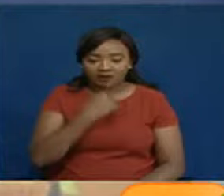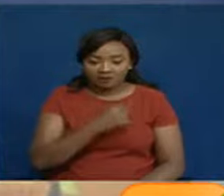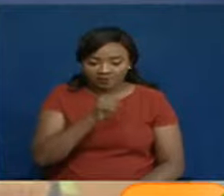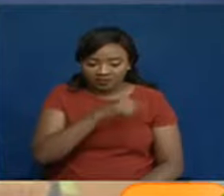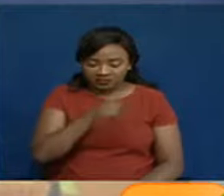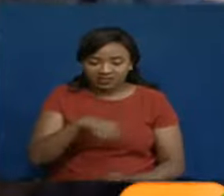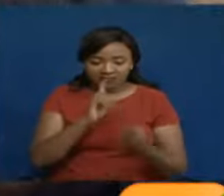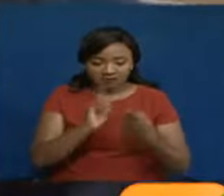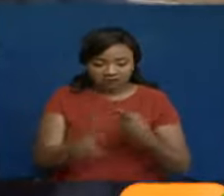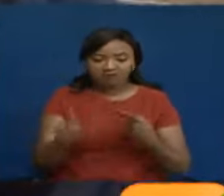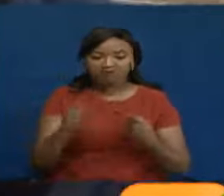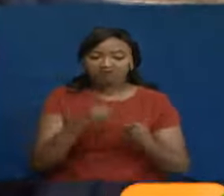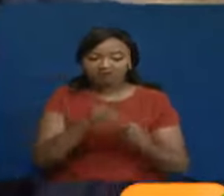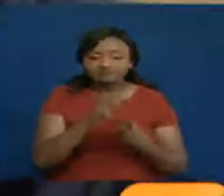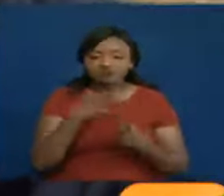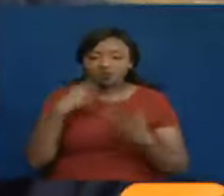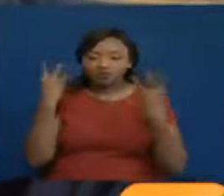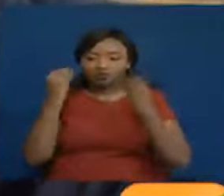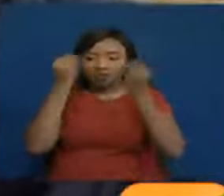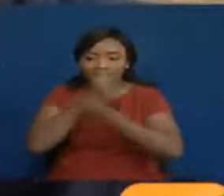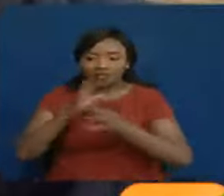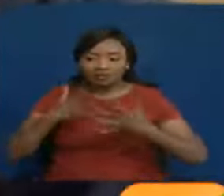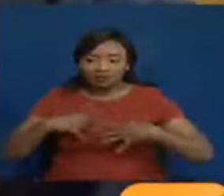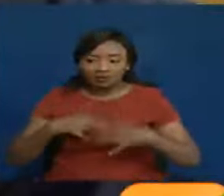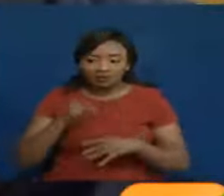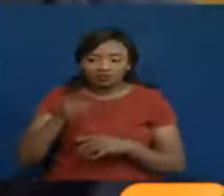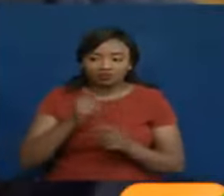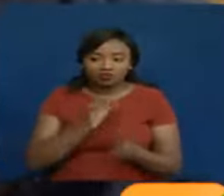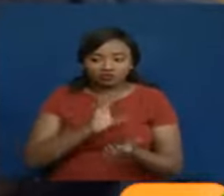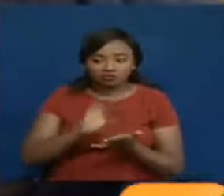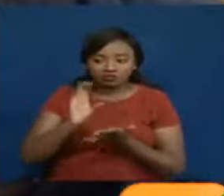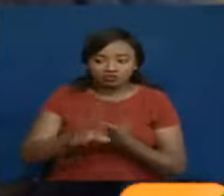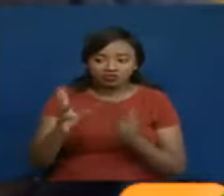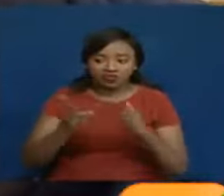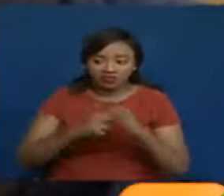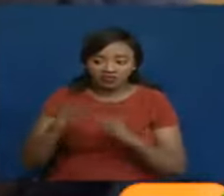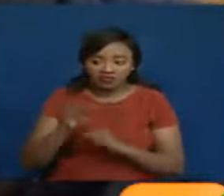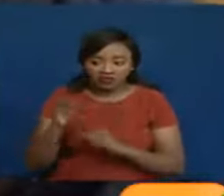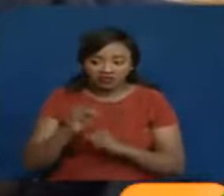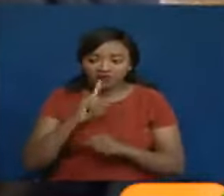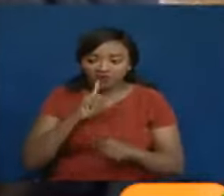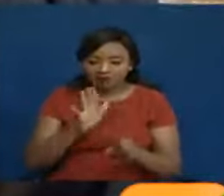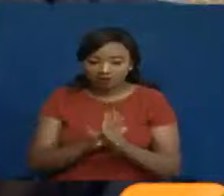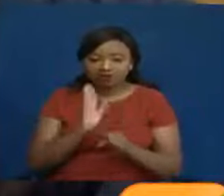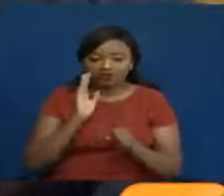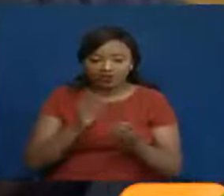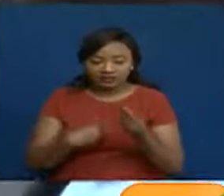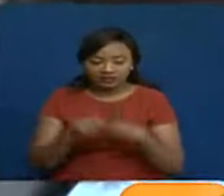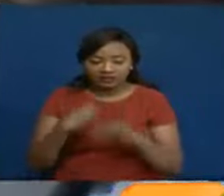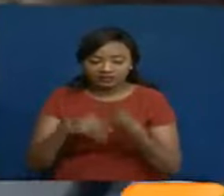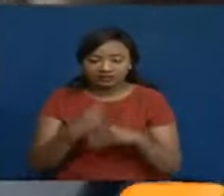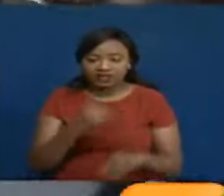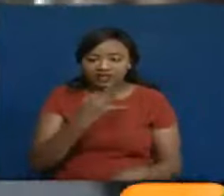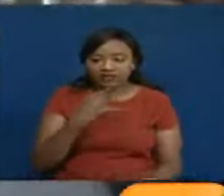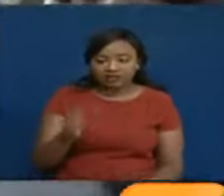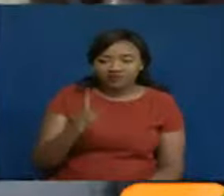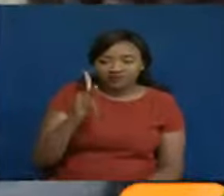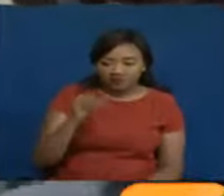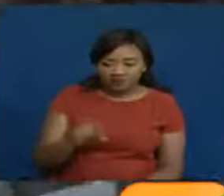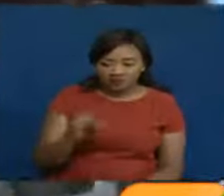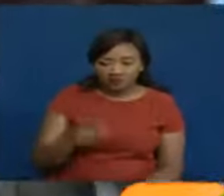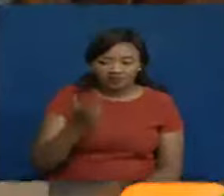linahusisha njama ya kuwalaghai raia wawili wa kigeni shilingi milioni 7 kwa kuahidi kuwauzia kilo 35 za dhahabu.